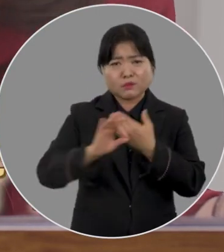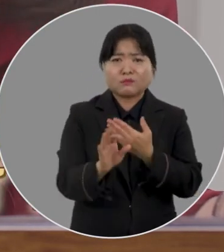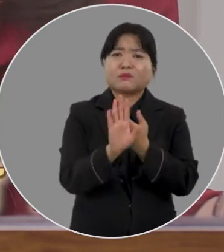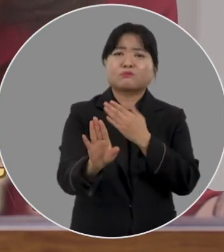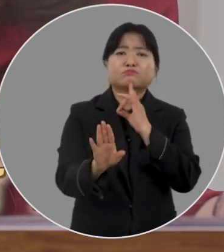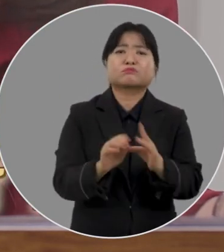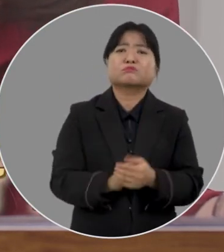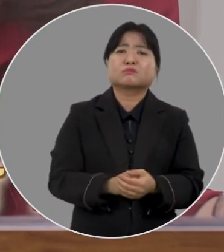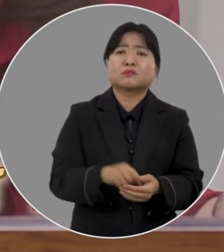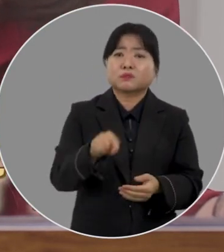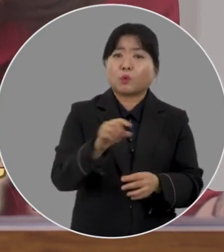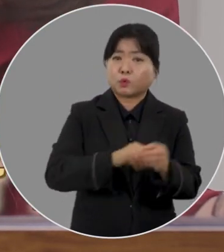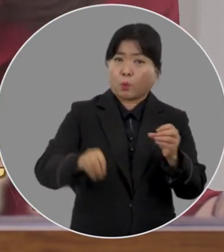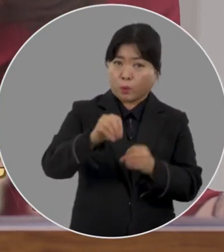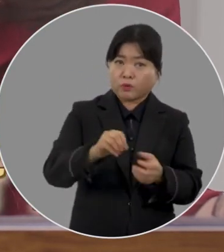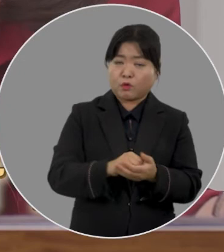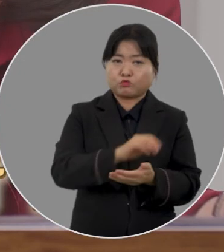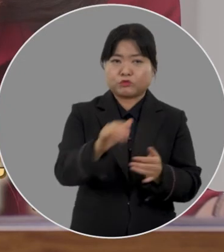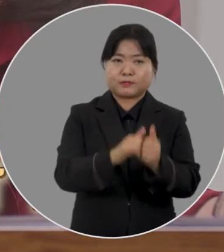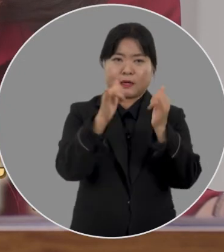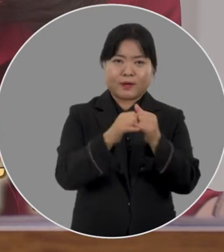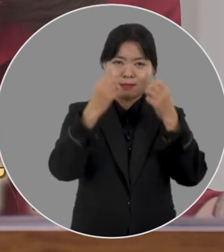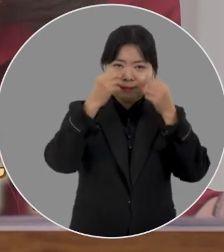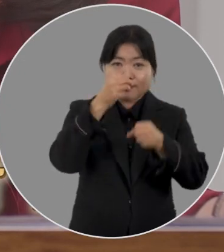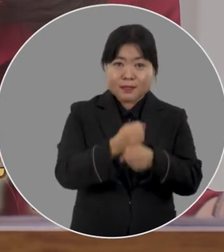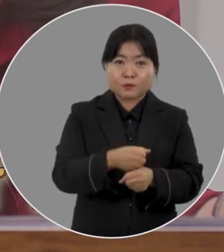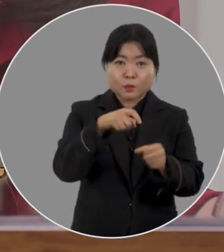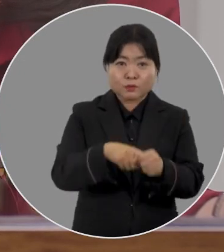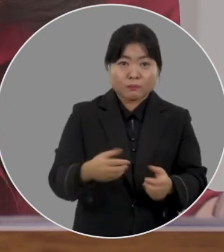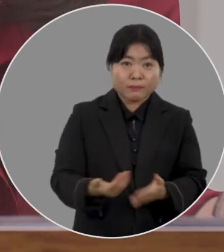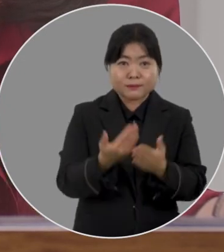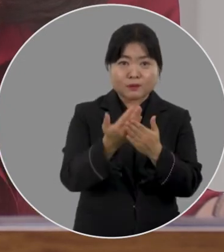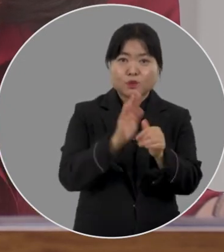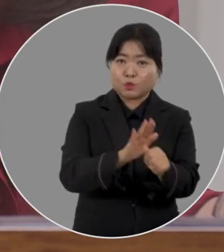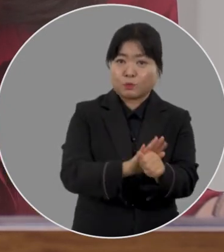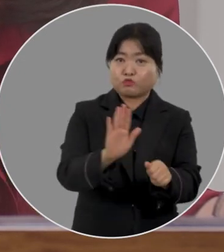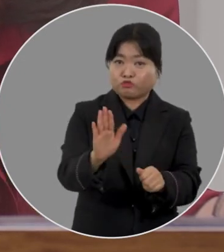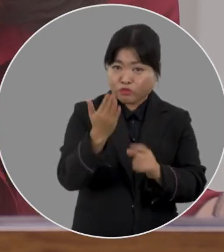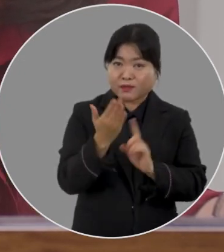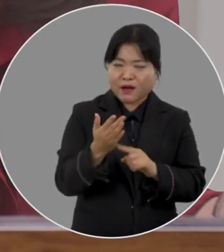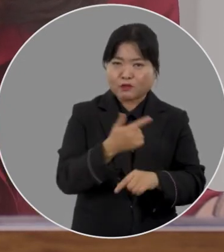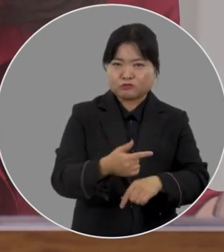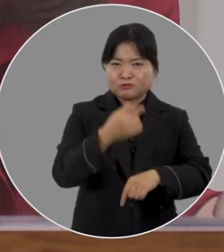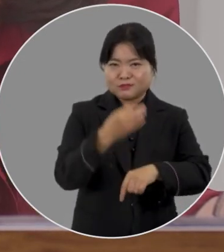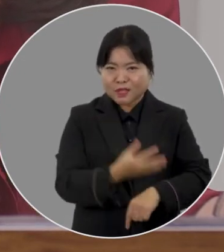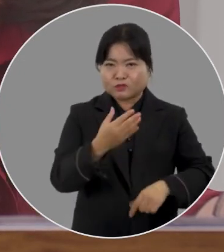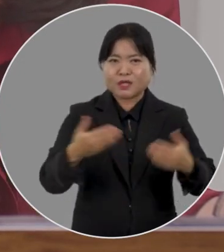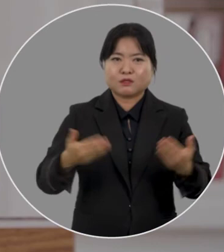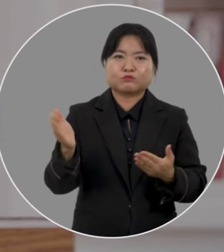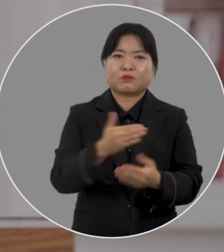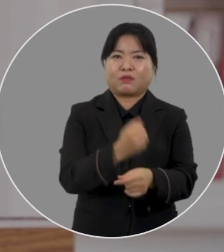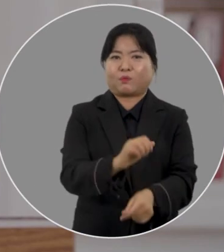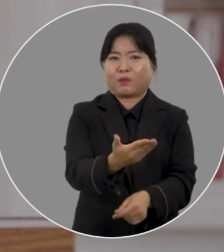네. 그것이 오히려 우리 사회의 어떤 창조적 발전에 도움이 된다는 아주 단순한 것부터